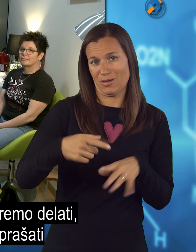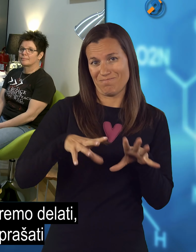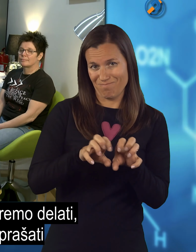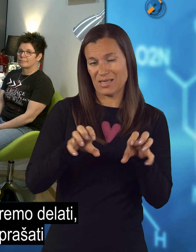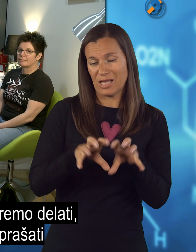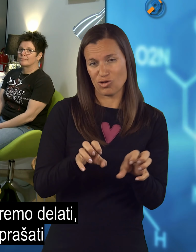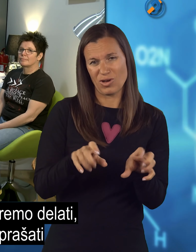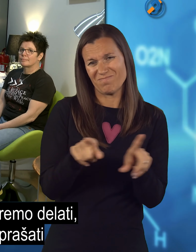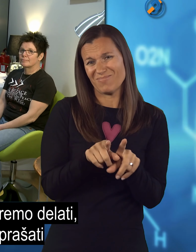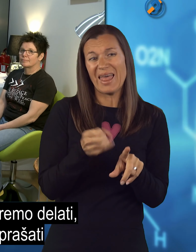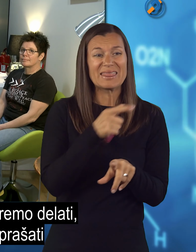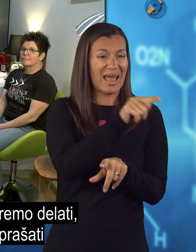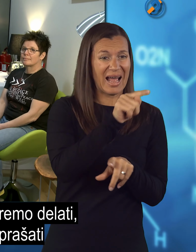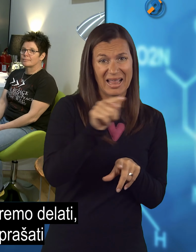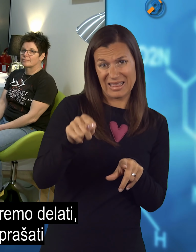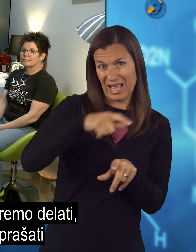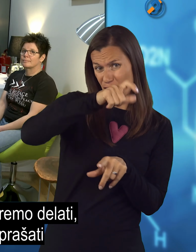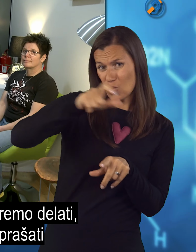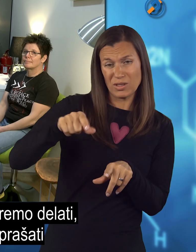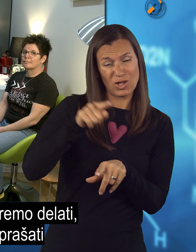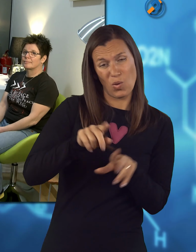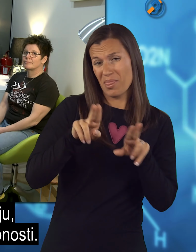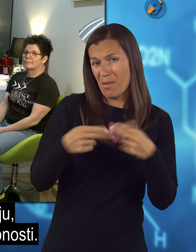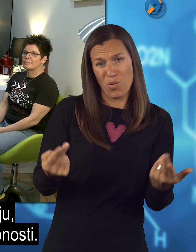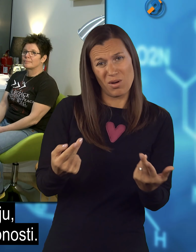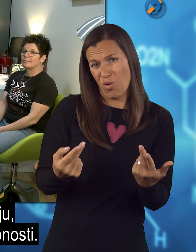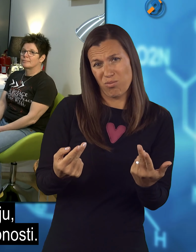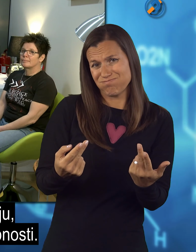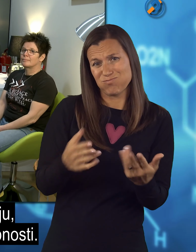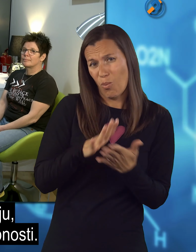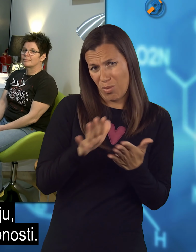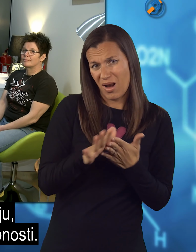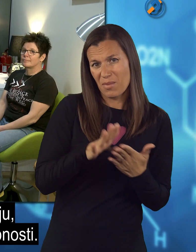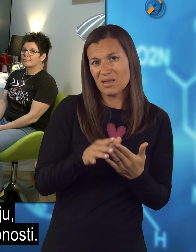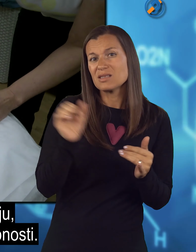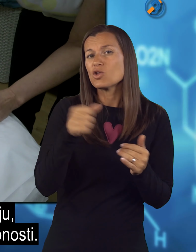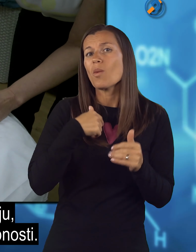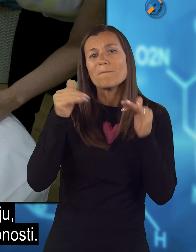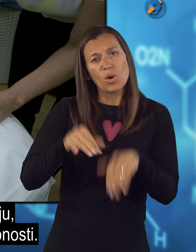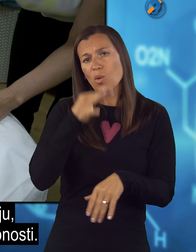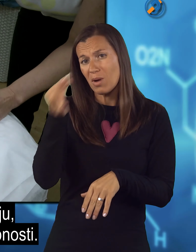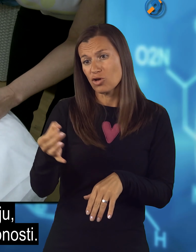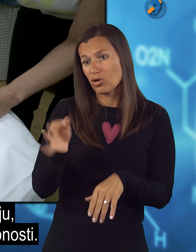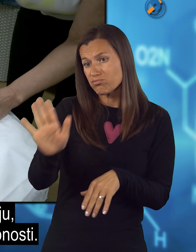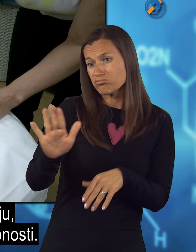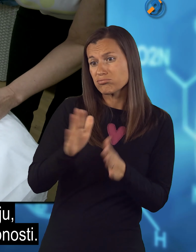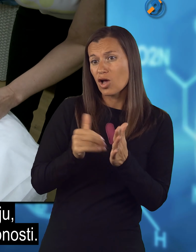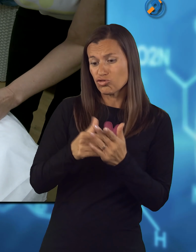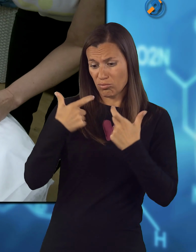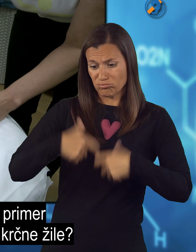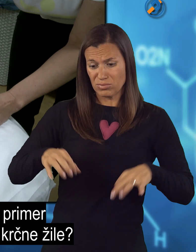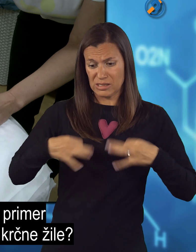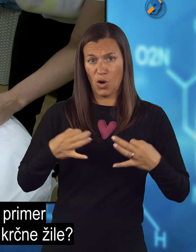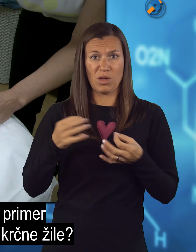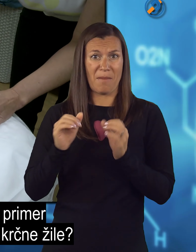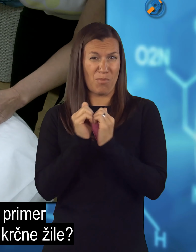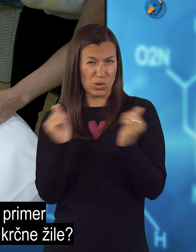stvarem tega ne moremo delati, zato vas moram jaz povprašati po vašem zdravju, če so kakšne posebnosti. Ni